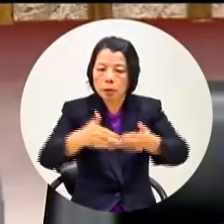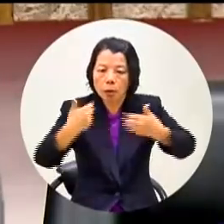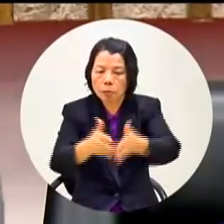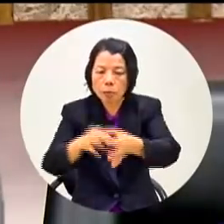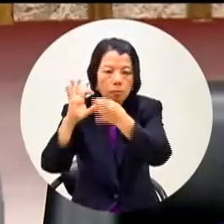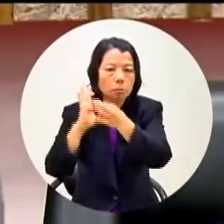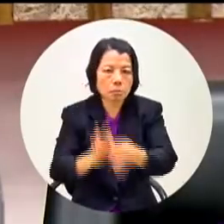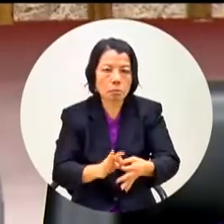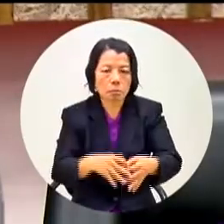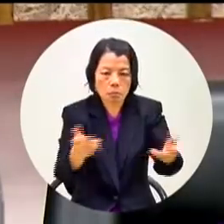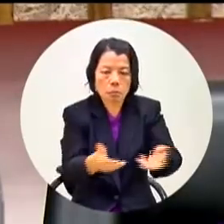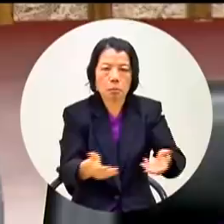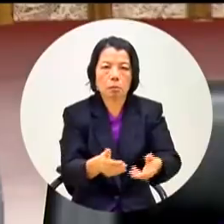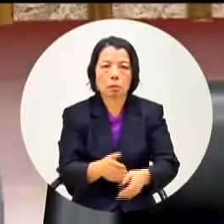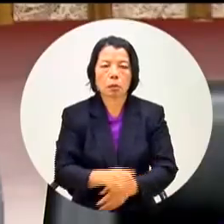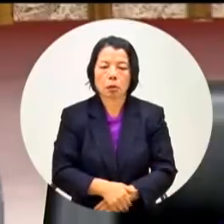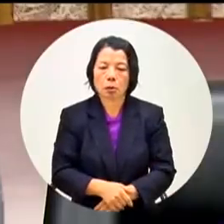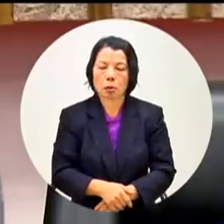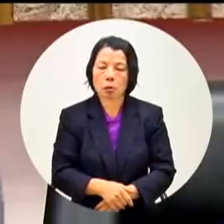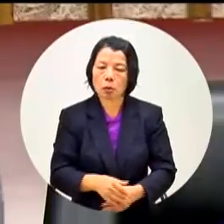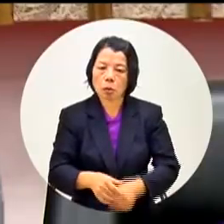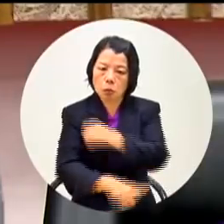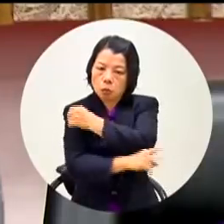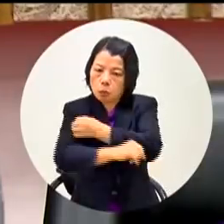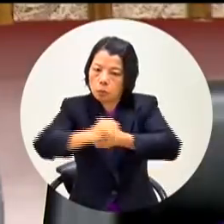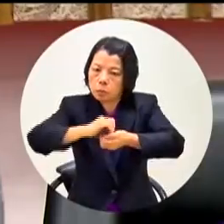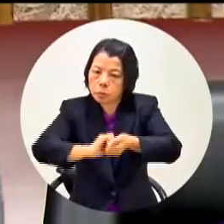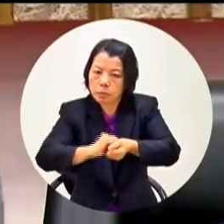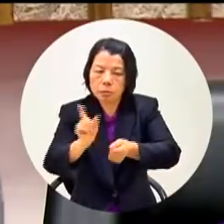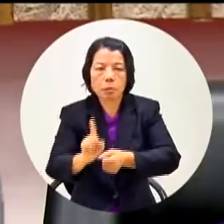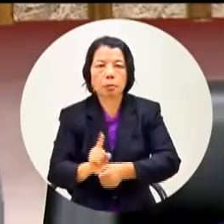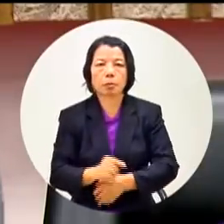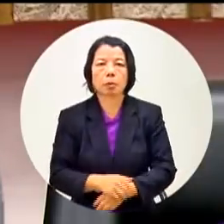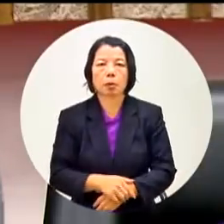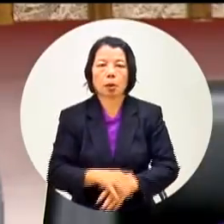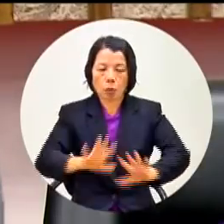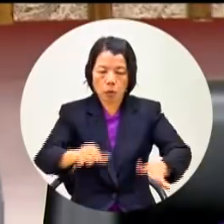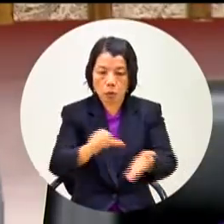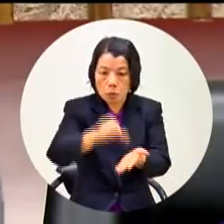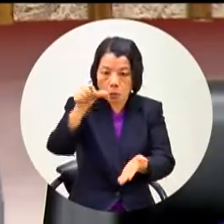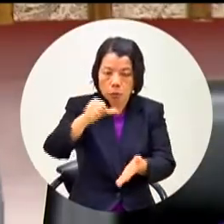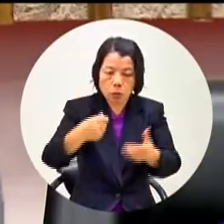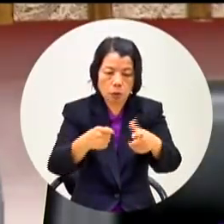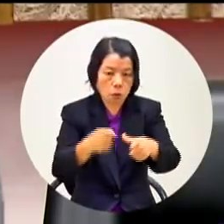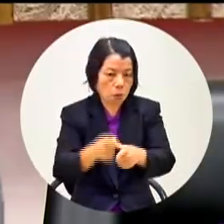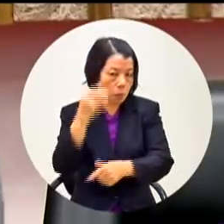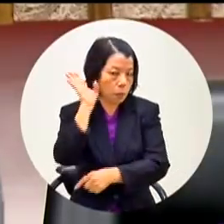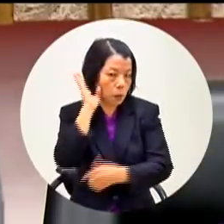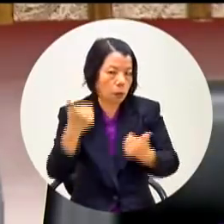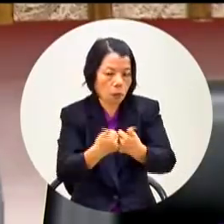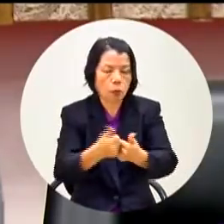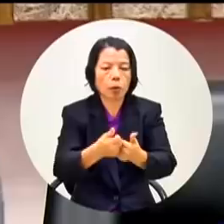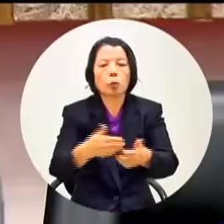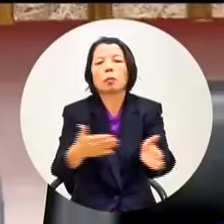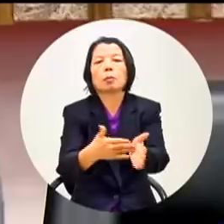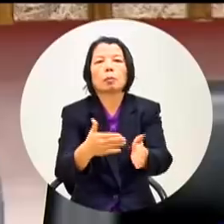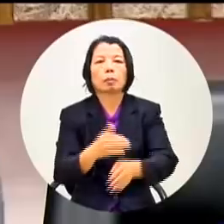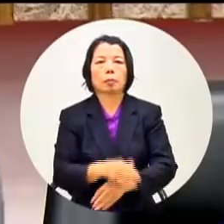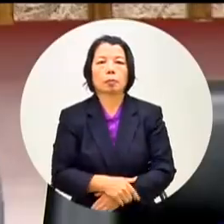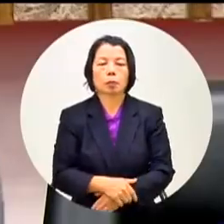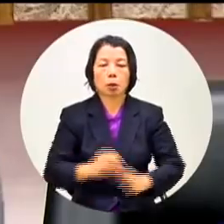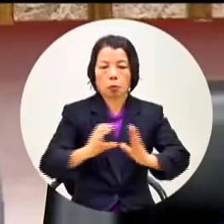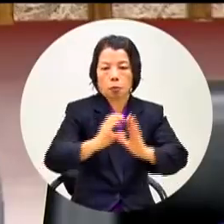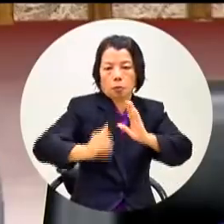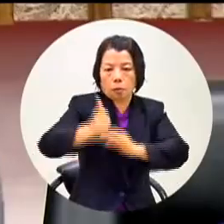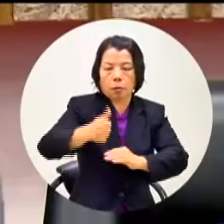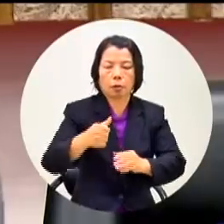何，我还是要讲，因为我们已经开过了5场的一个公听会哈。我们捷运局局长刚刚也有讲了哈，当然我们市民